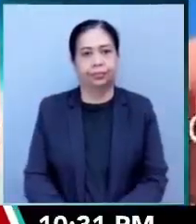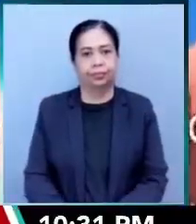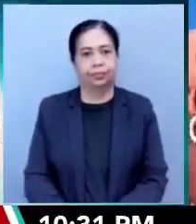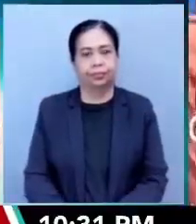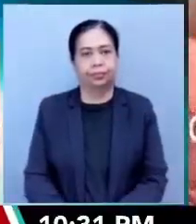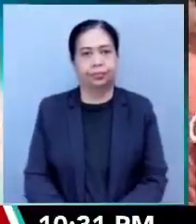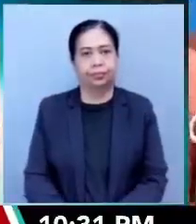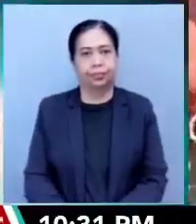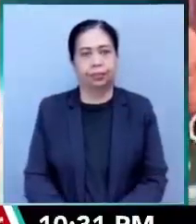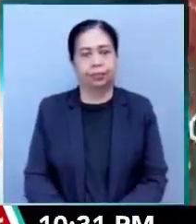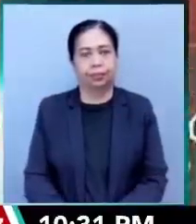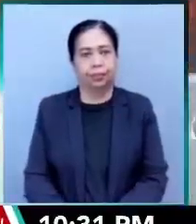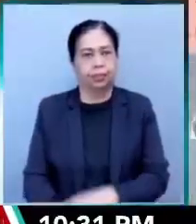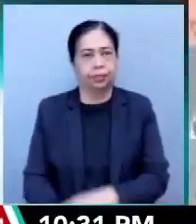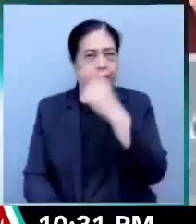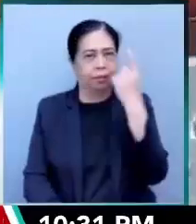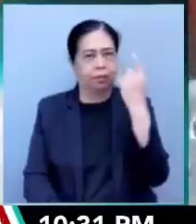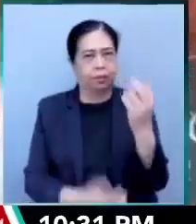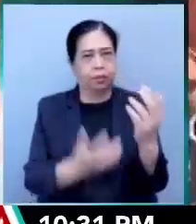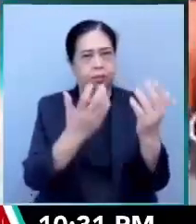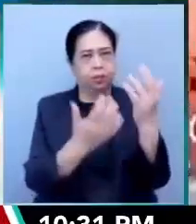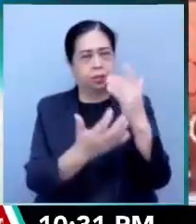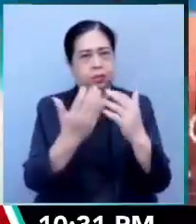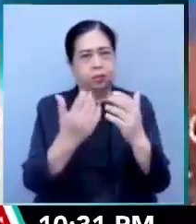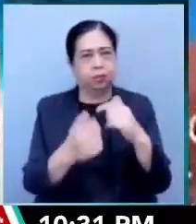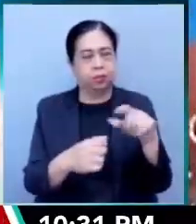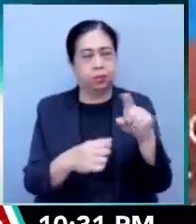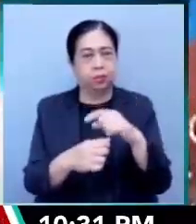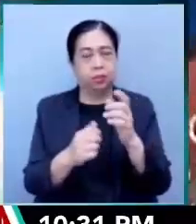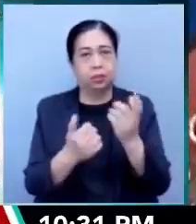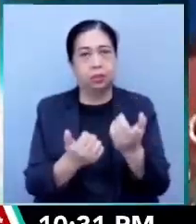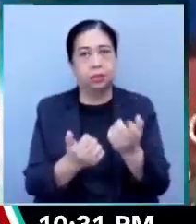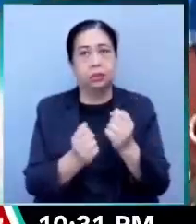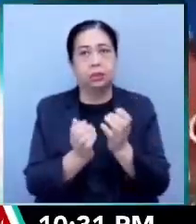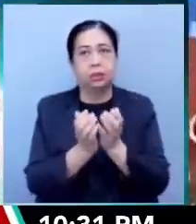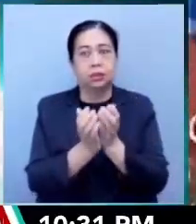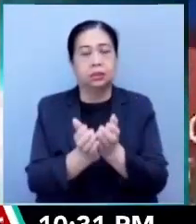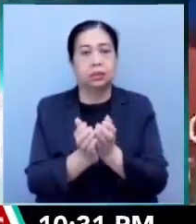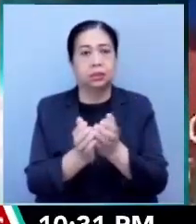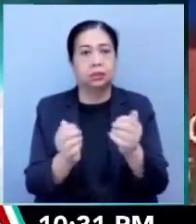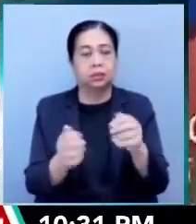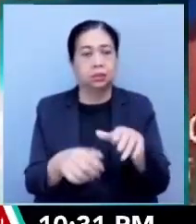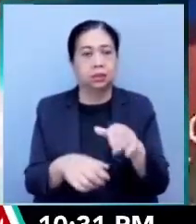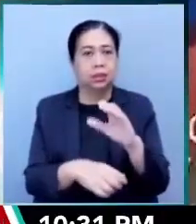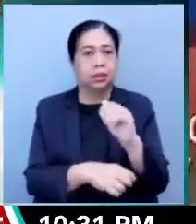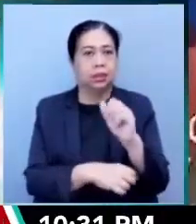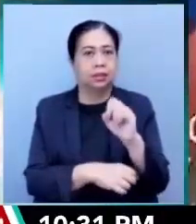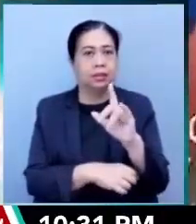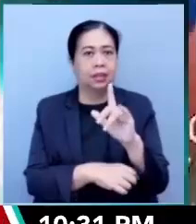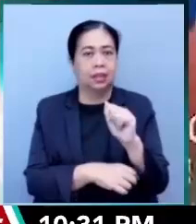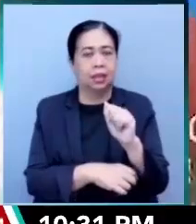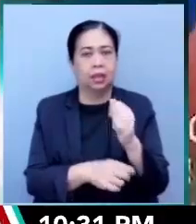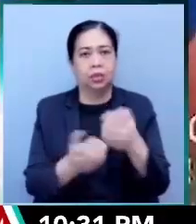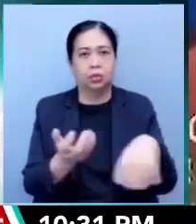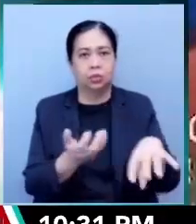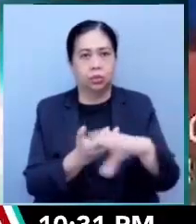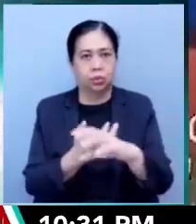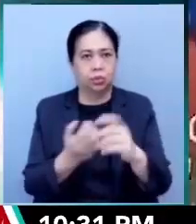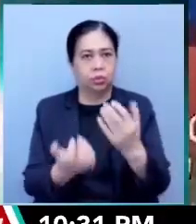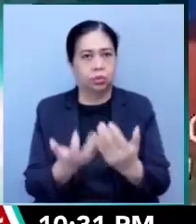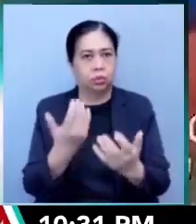May team na usok ang bumalot sa nasusunog na barkong nakaangkla sa dalampasigan ng Castilla, Sorsogon. Sumiklab ang apoy bandang